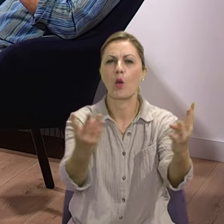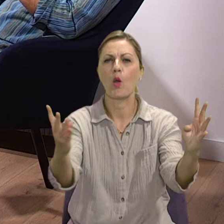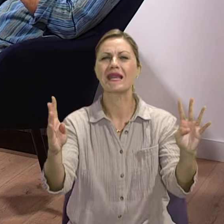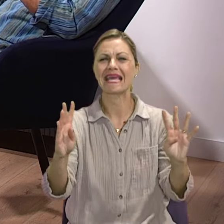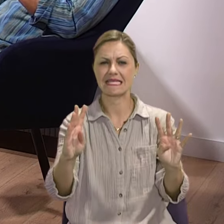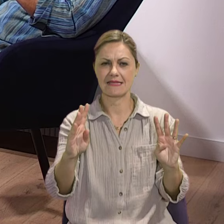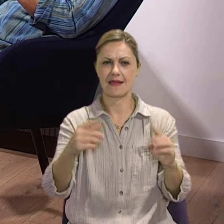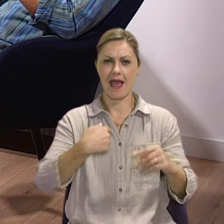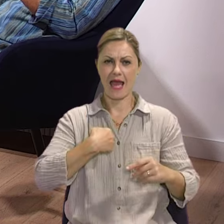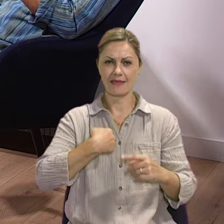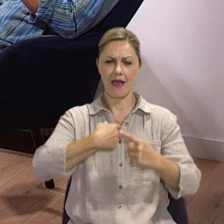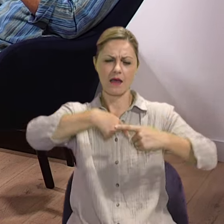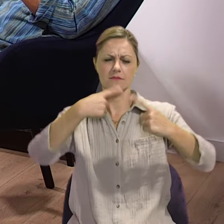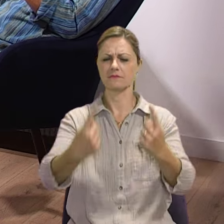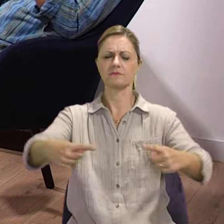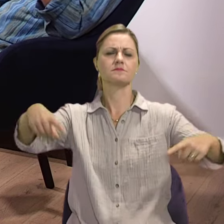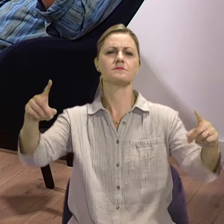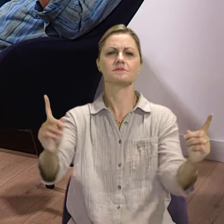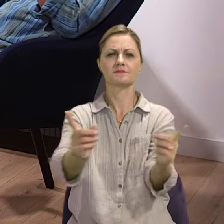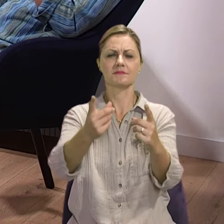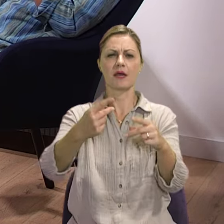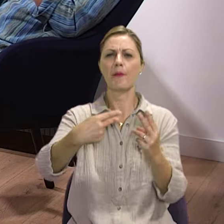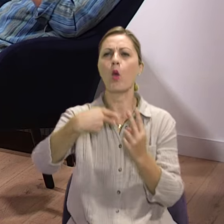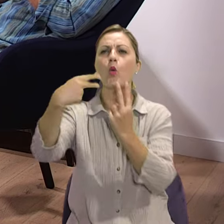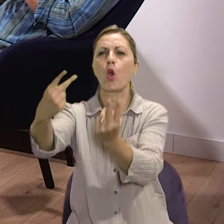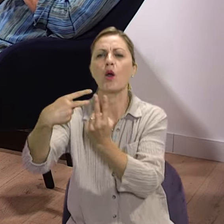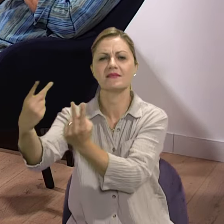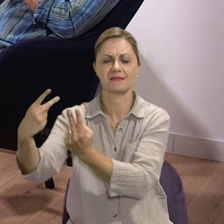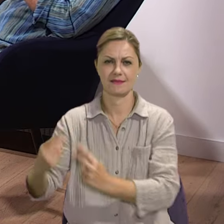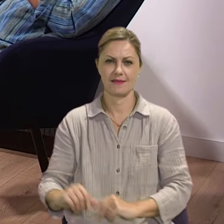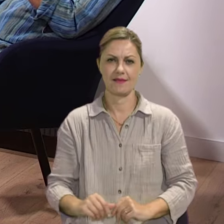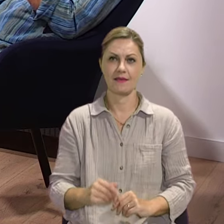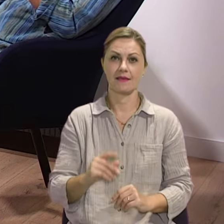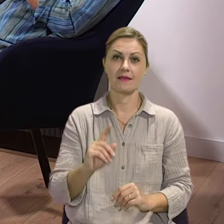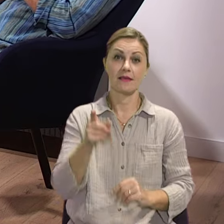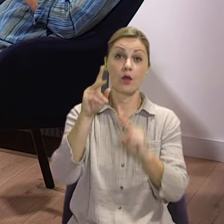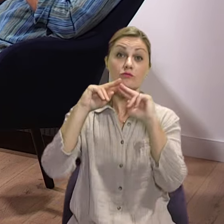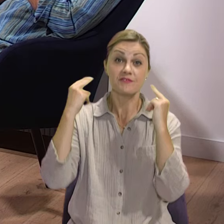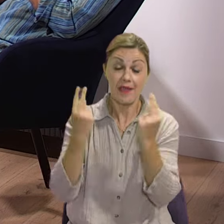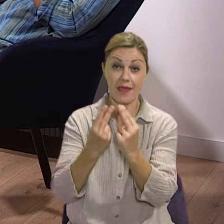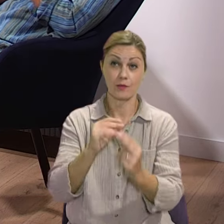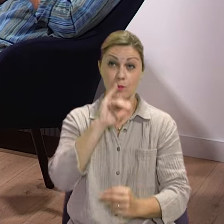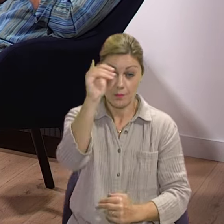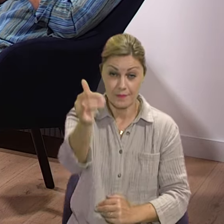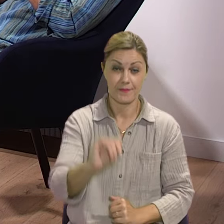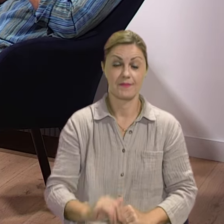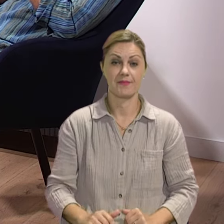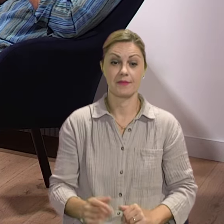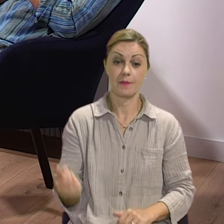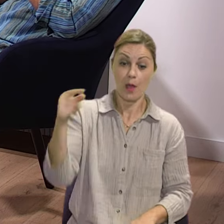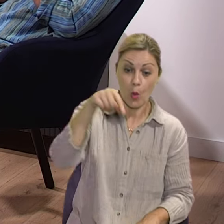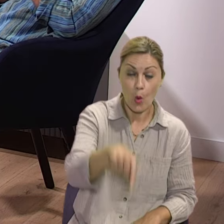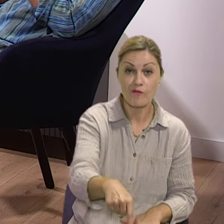koncerti, i gostovanja i okolo, ne? Vani, tu, kod nas. Ali kod nas,